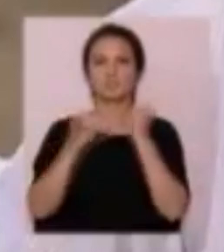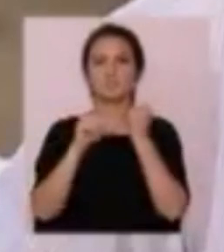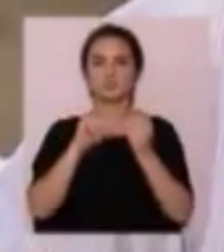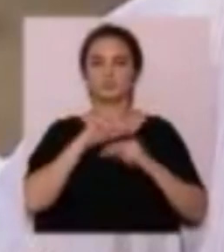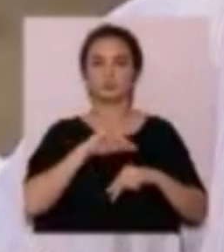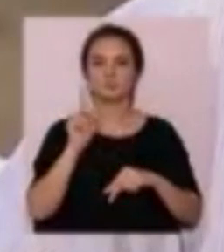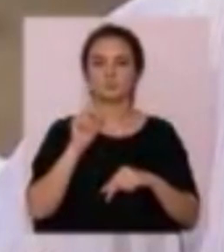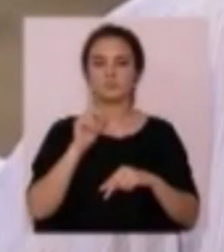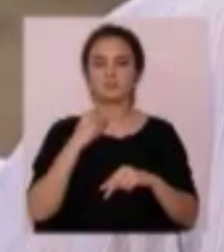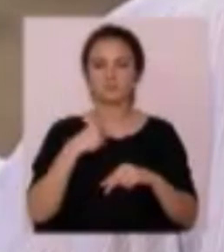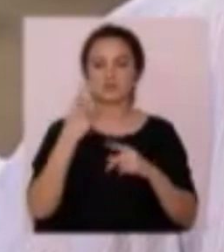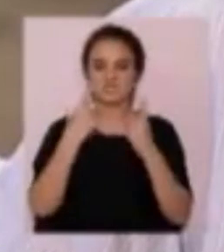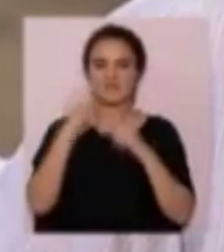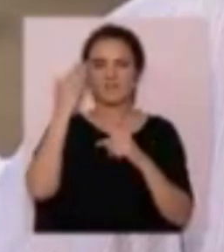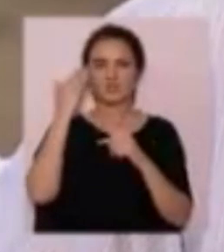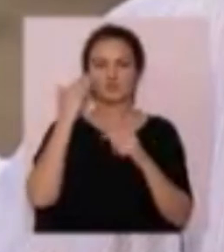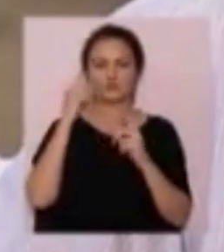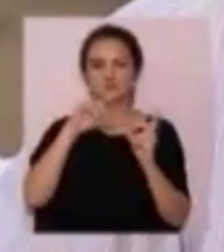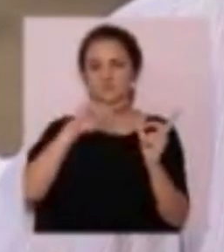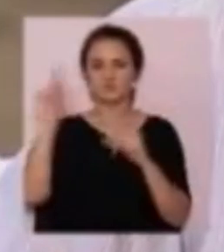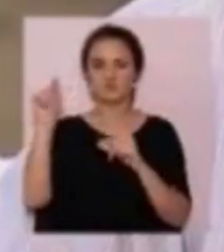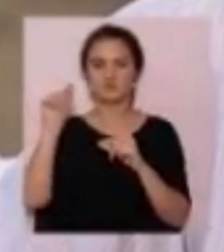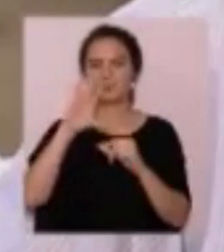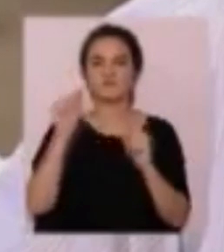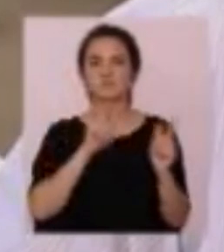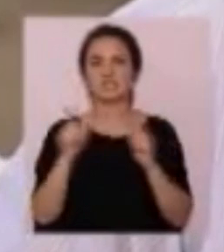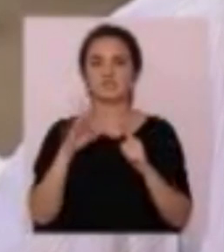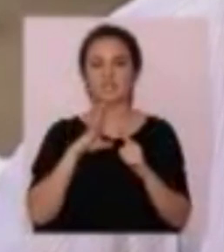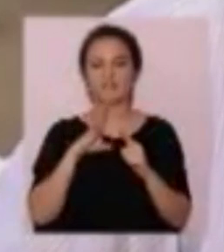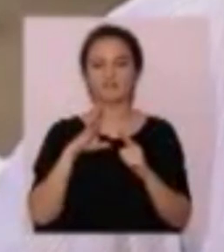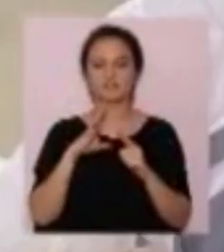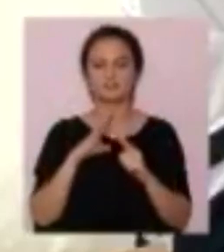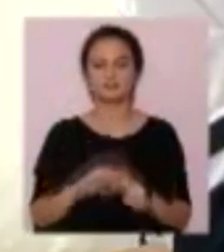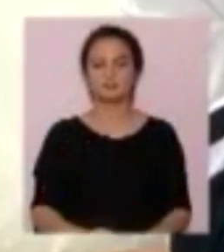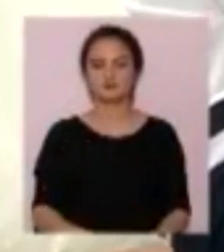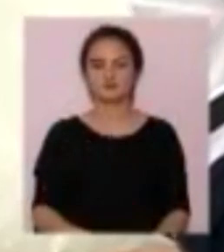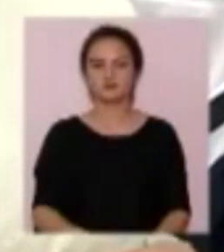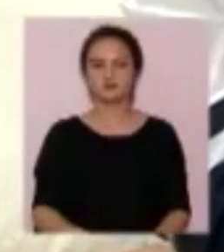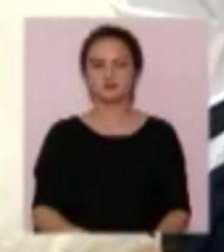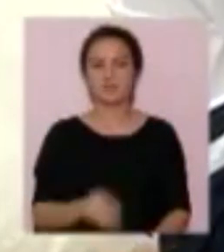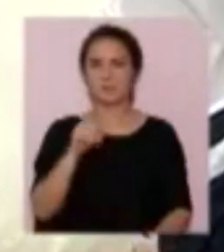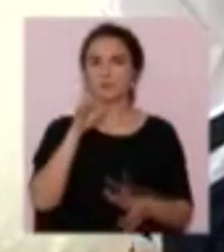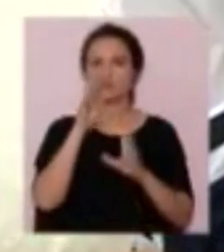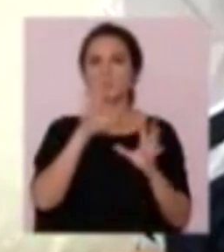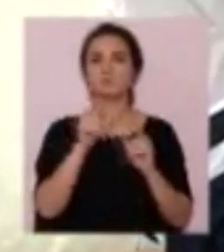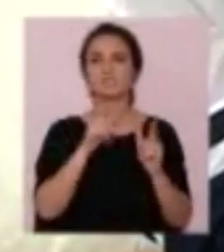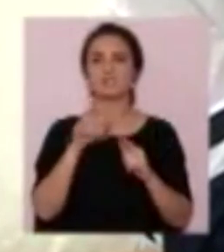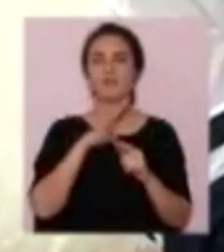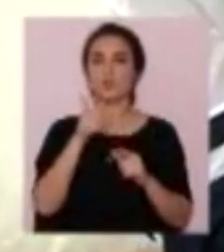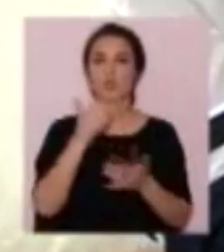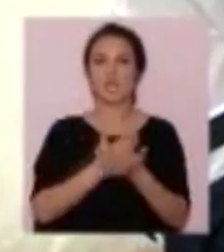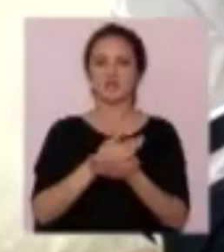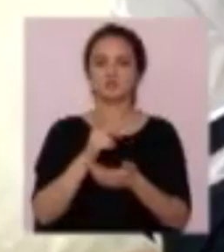დამეხმარა რომ სანამ ავღანეთში მივდიოდი ყველაფერს მზად ვიყავი. სიგვილისთვისაც კი. რას ნიშნავს აი ამ დროს ყველაფრისთვის ვთქვათ, როგორ